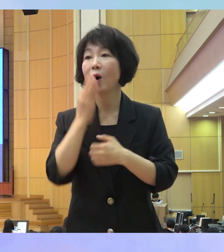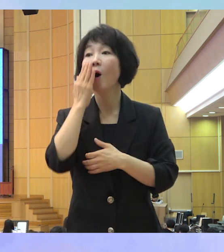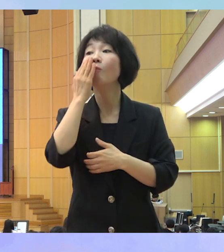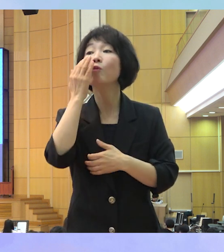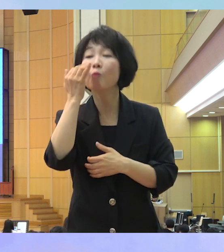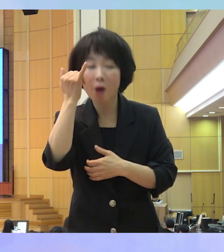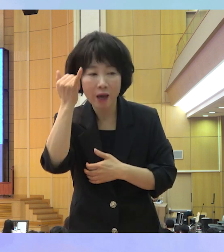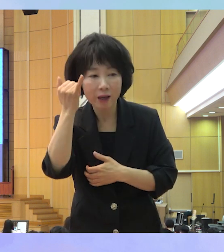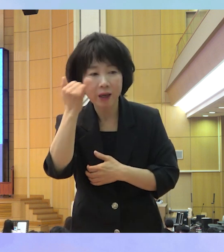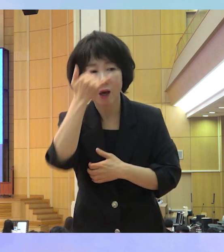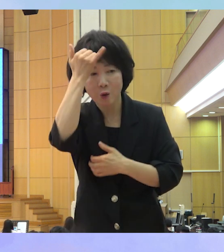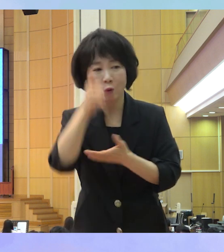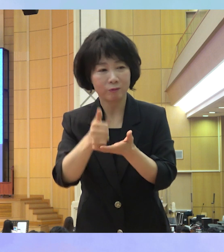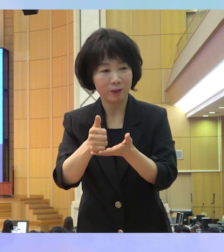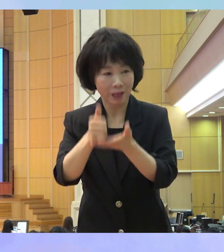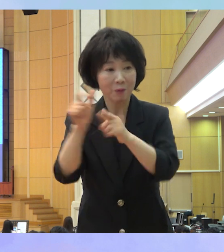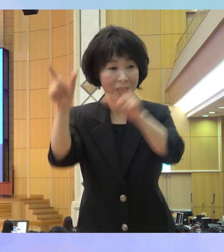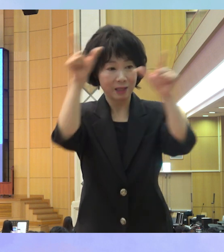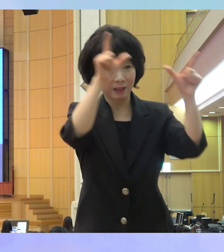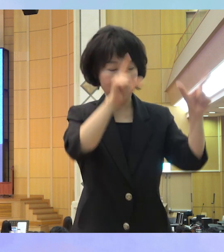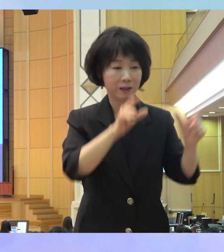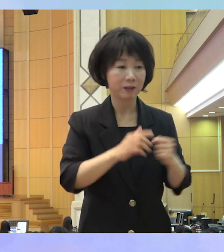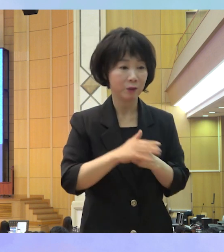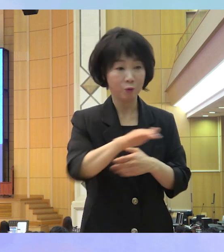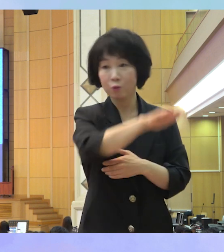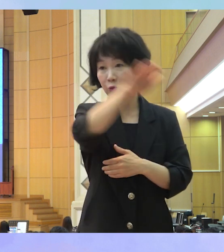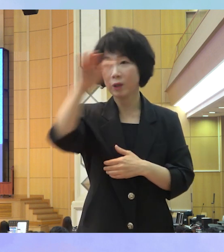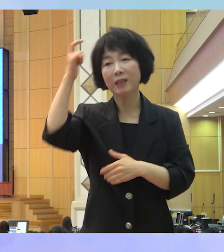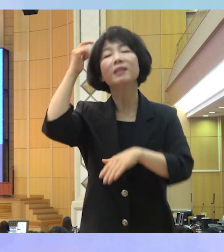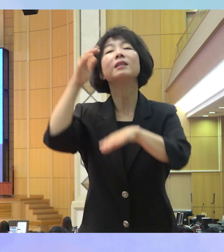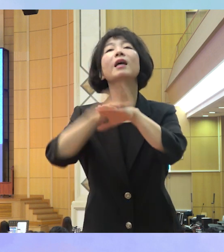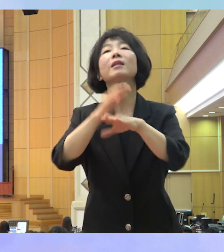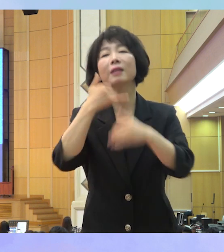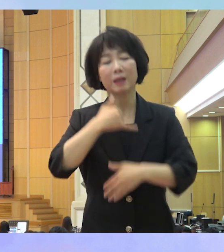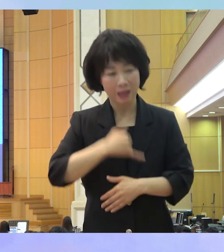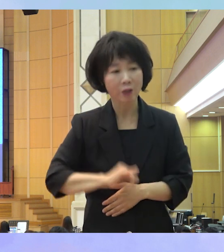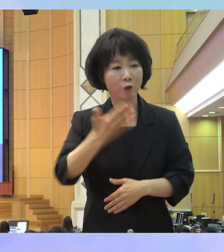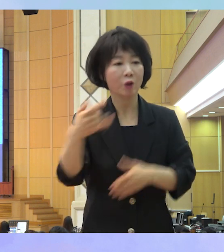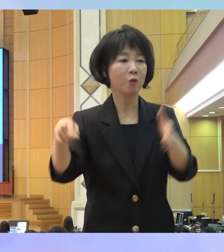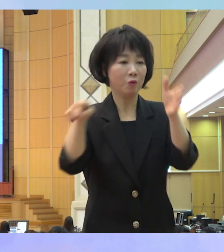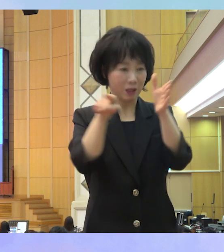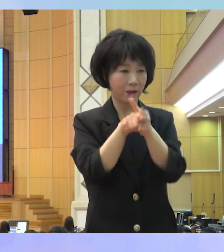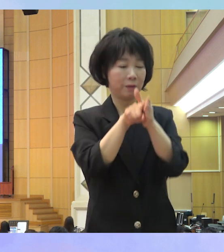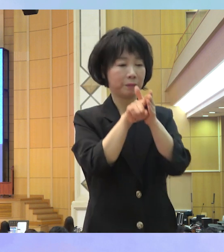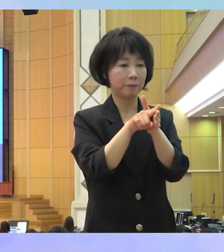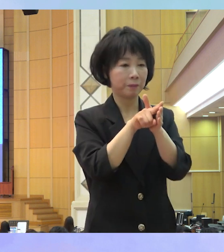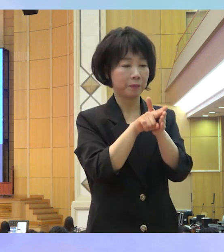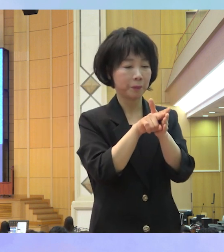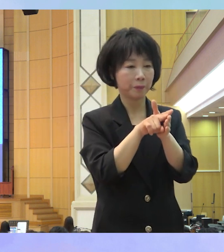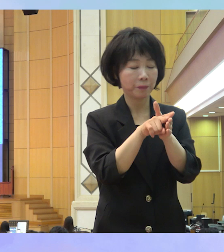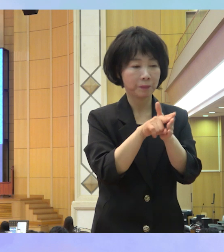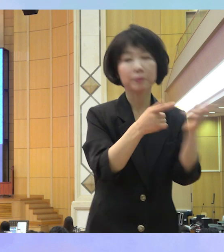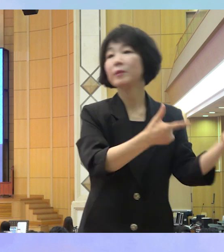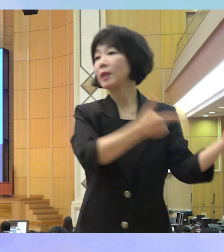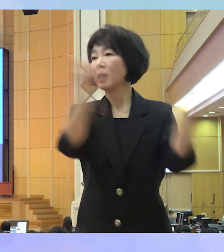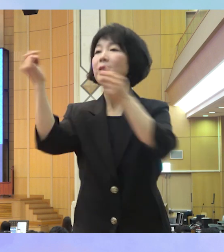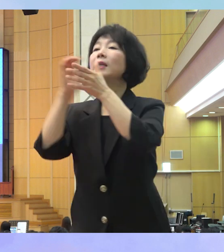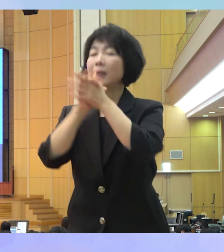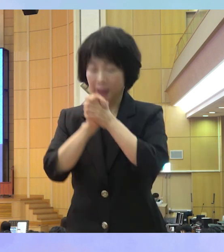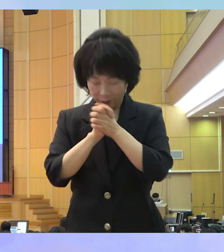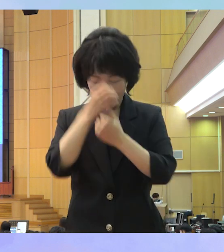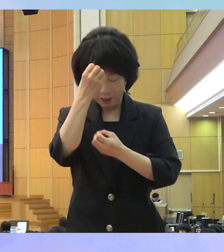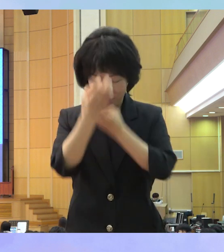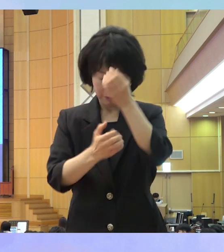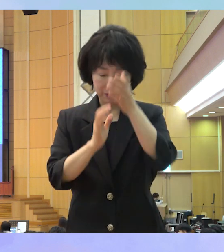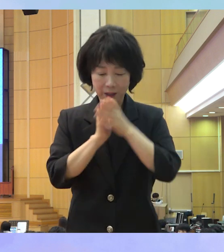부모님께도 효를 다하면서 사는 그런 지혜로운 자녀가 되길 원해서, 우리 되기 위해서 합심으로